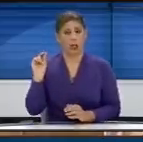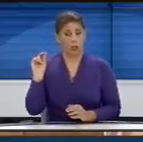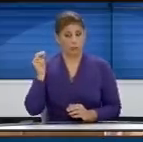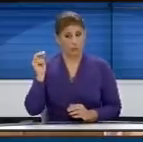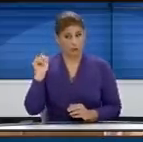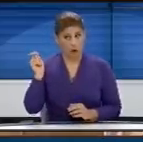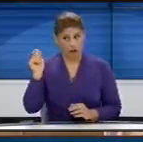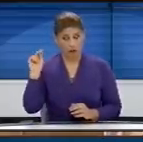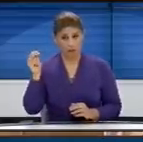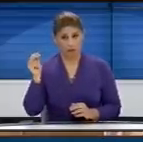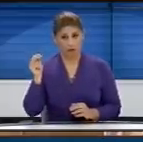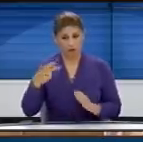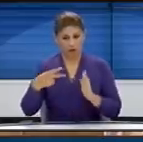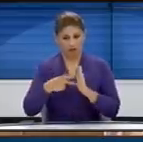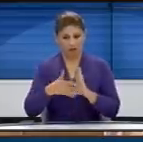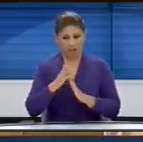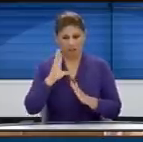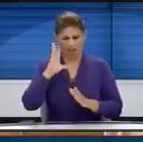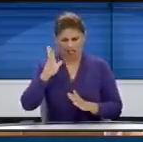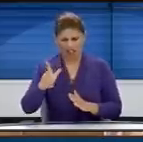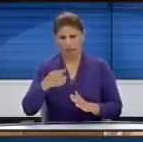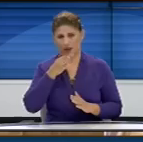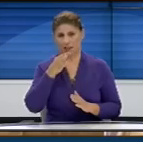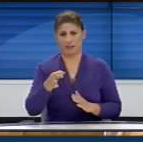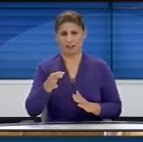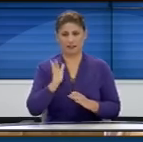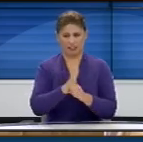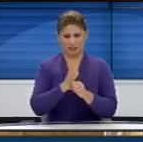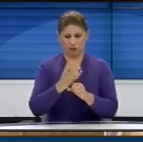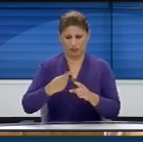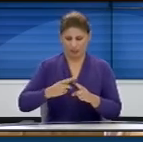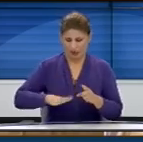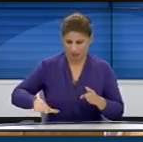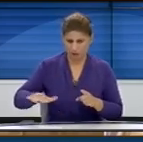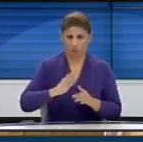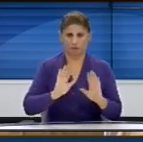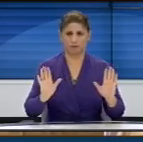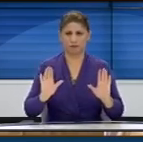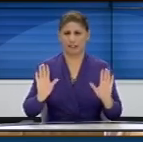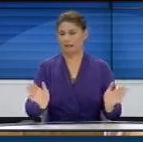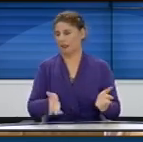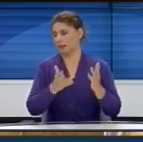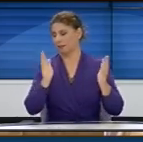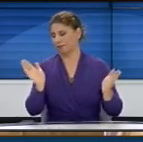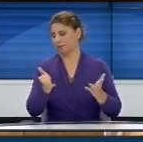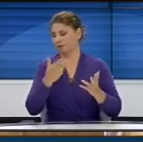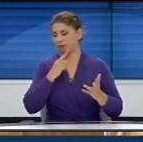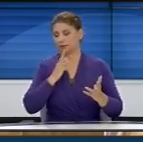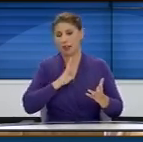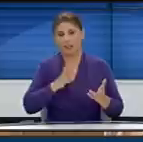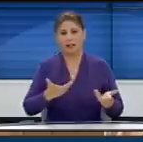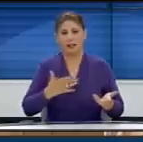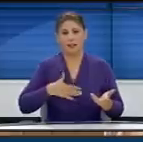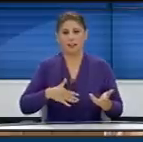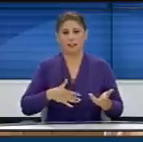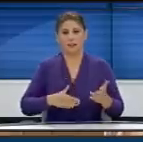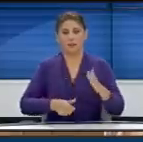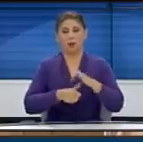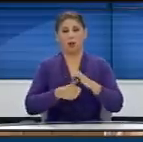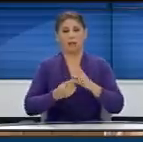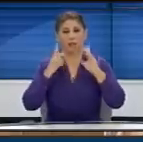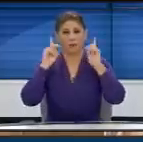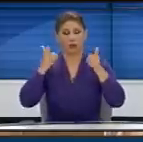το 2015 με χαρακτηρίζεται καθημερινά καταστροφέα της χώρας. Λέω εντάξει, δεν πειράζει, τι να κάνει. Ο άνθρωπος θέλει να γίνει πρόεδρος της Νέας Δημοκρατίας και να